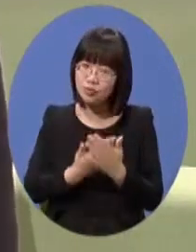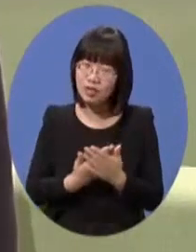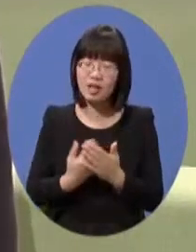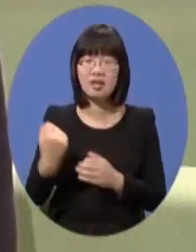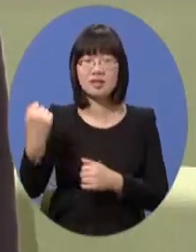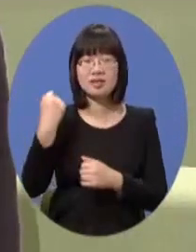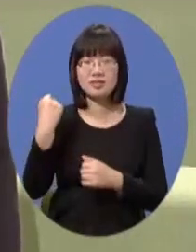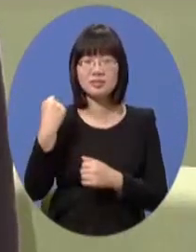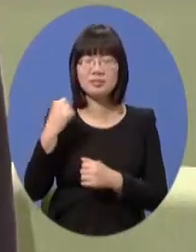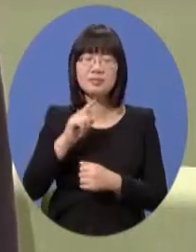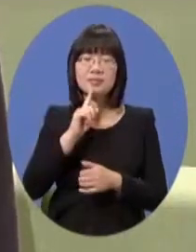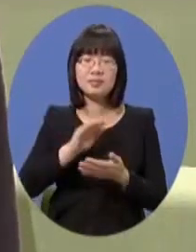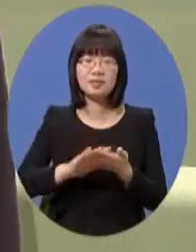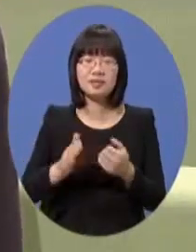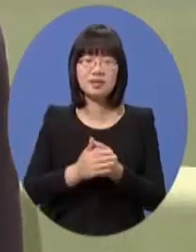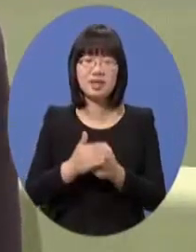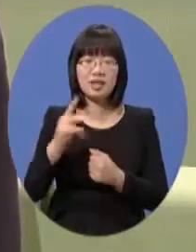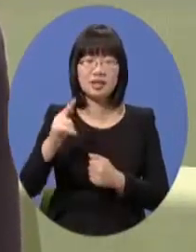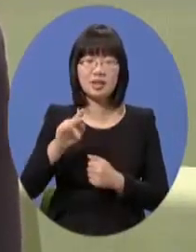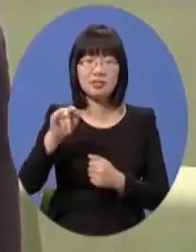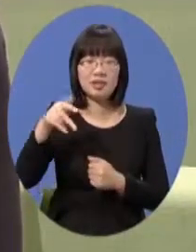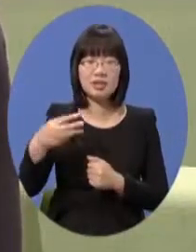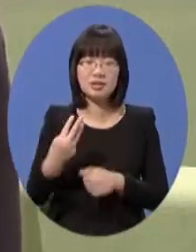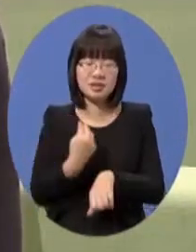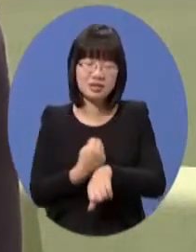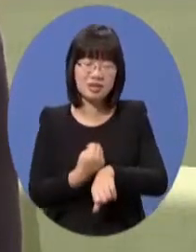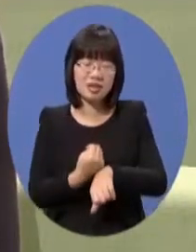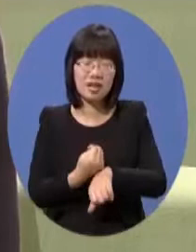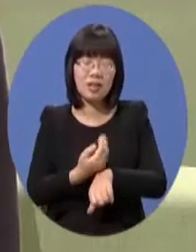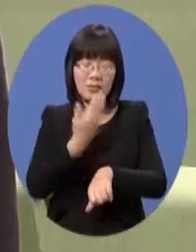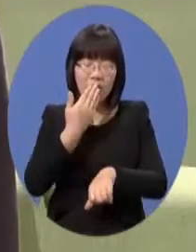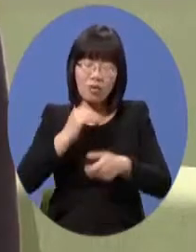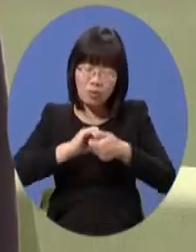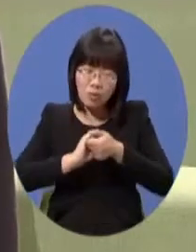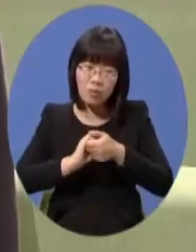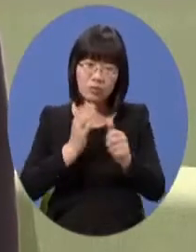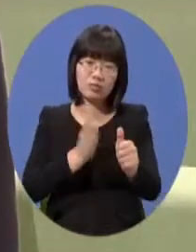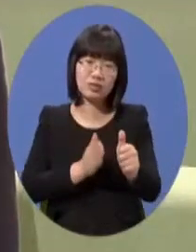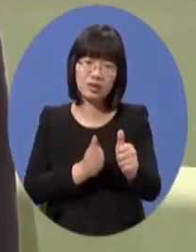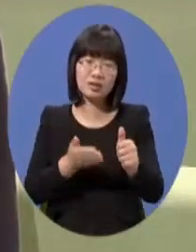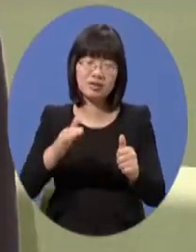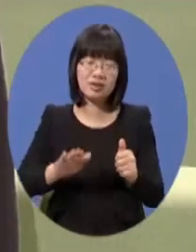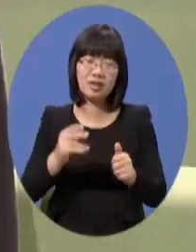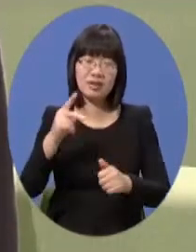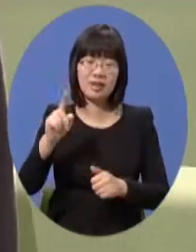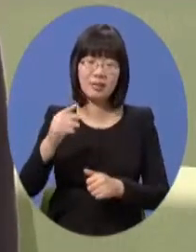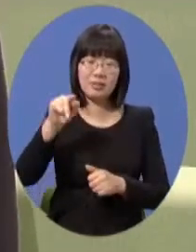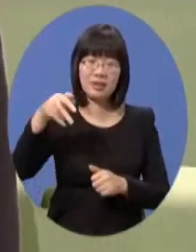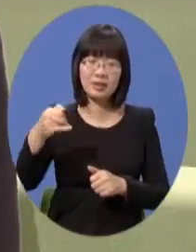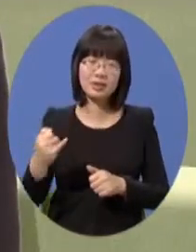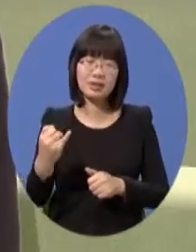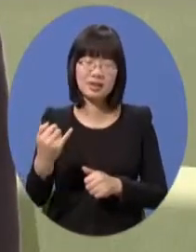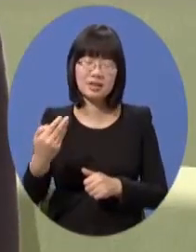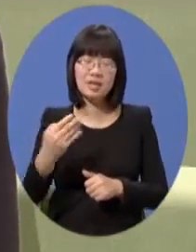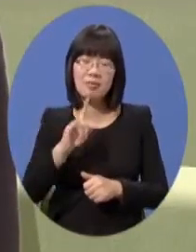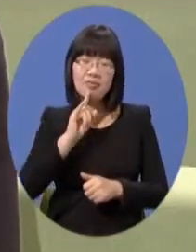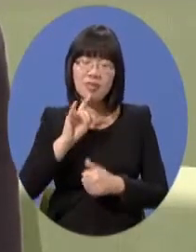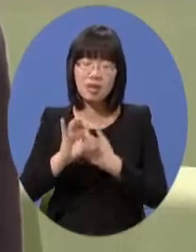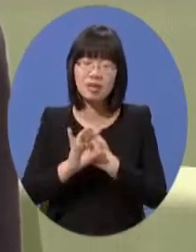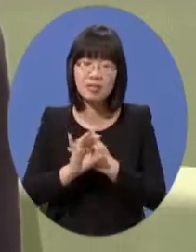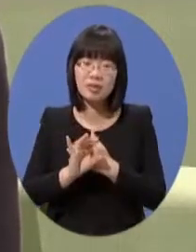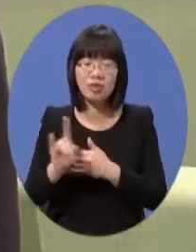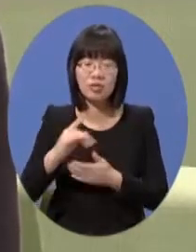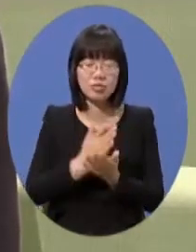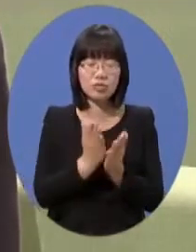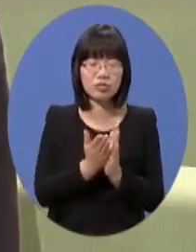에너지 원이잖아요. 예. 네. 그래서 단백질을 꼭 섭취를 하셔야 되는데 일반적으로 우리가 이제 단백질하면